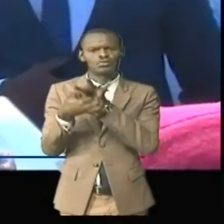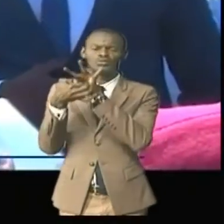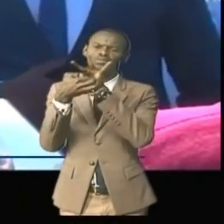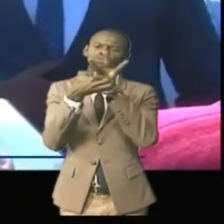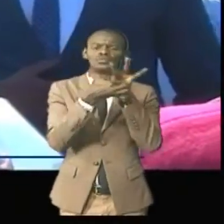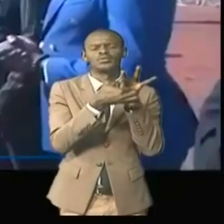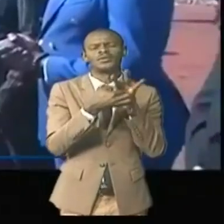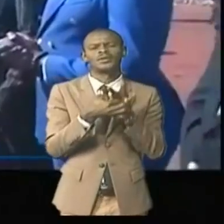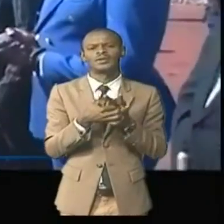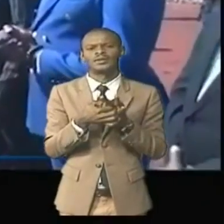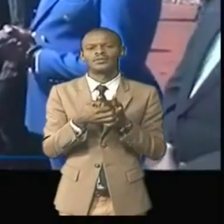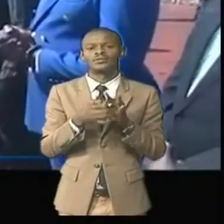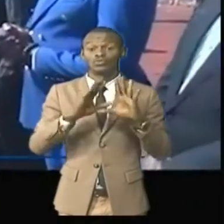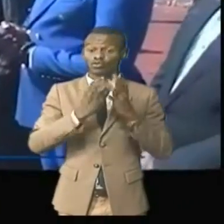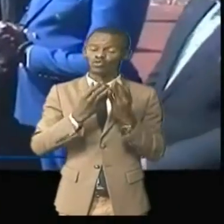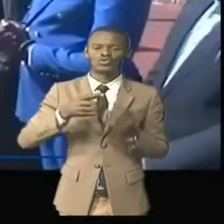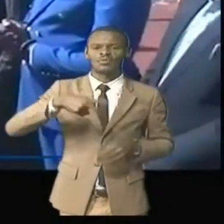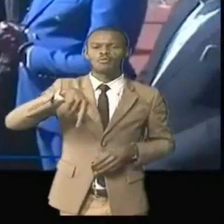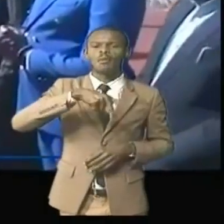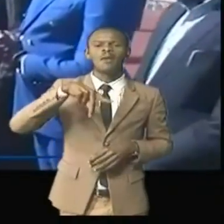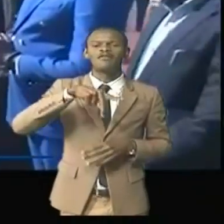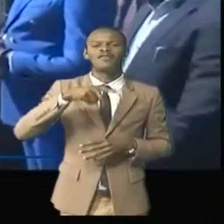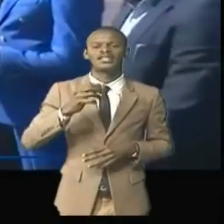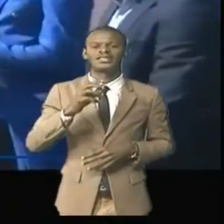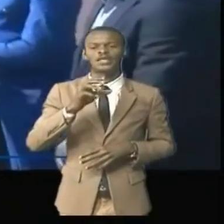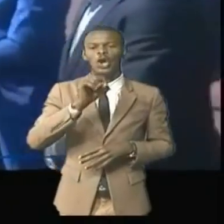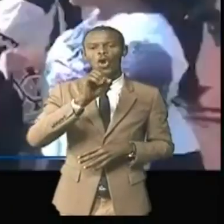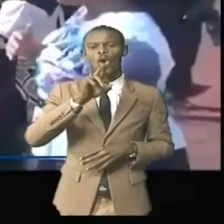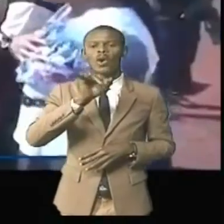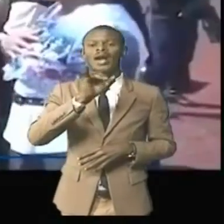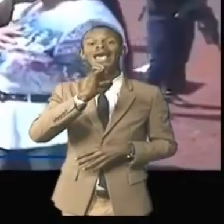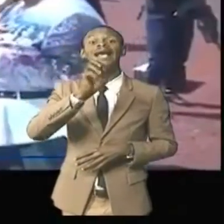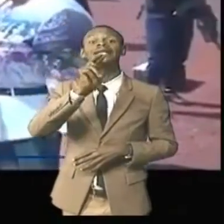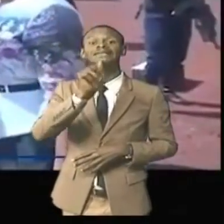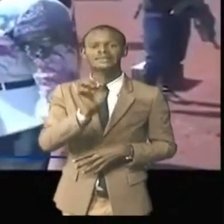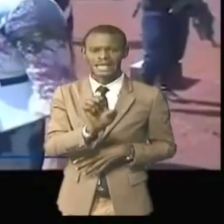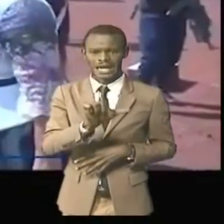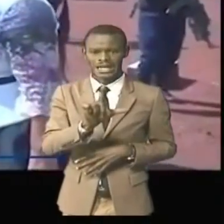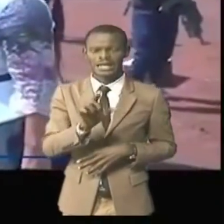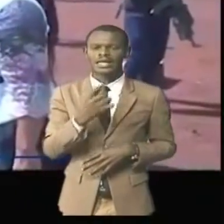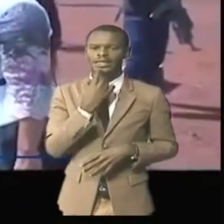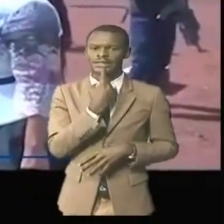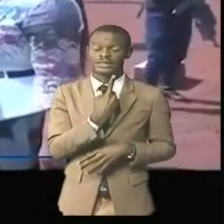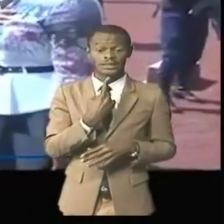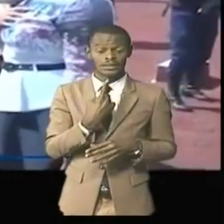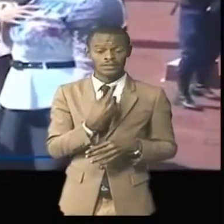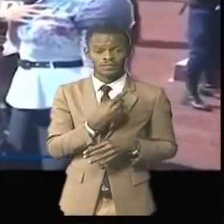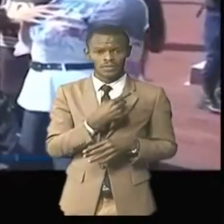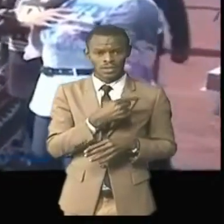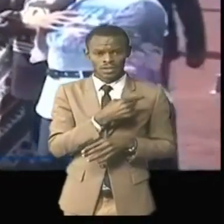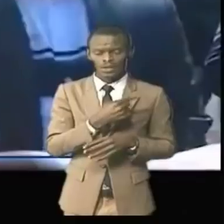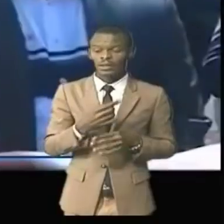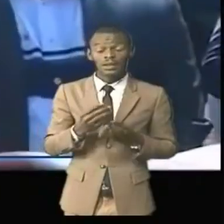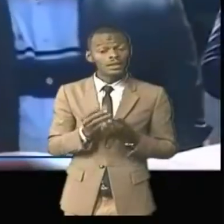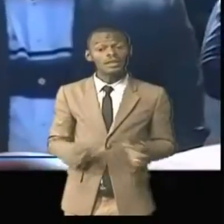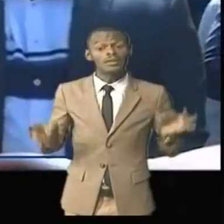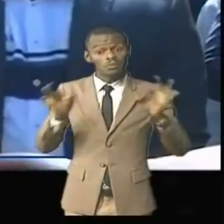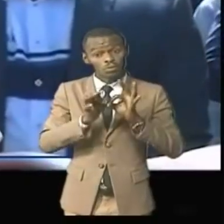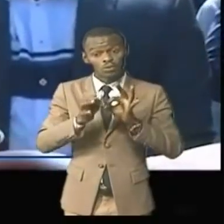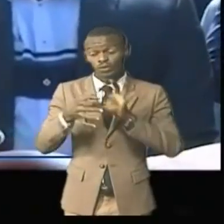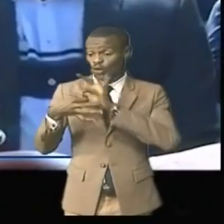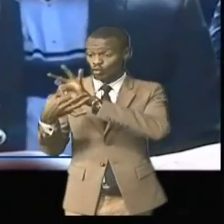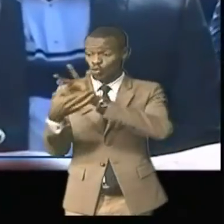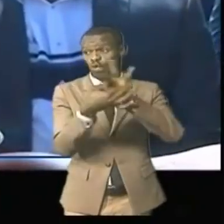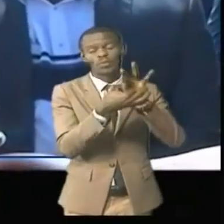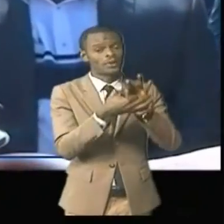province orientale. Pour sa collègue du Bazuélé, il n'y a pas d'alternative pour le développement de la sous-région sans cette coopération.